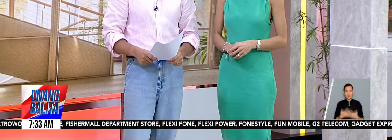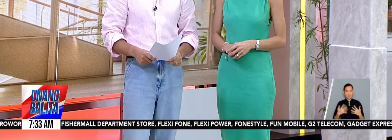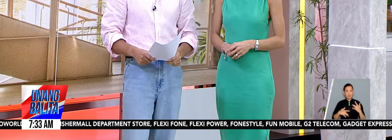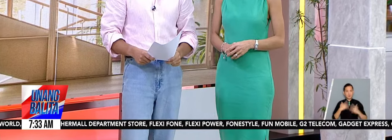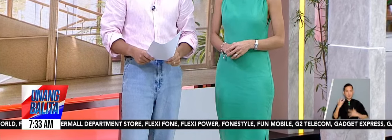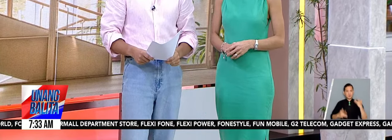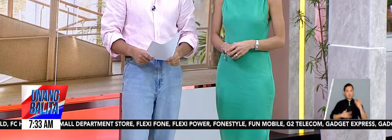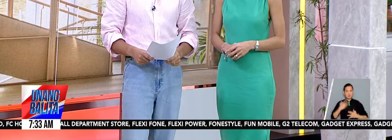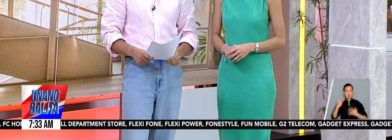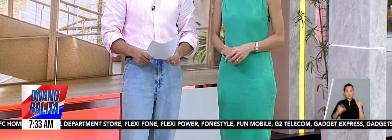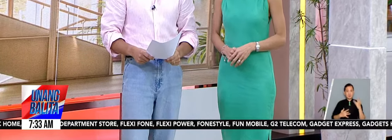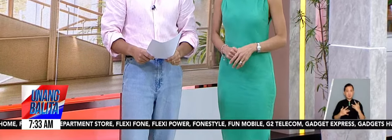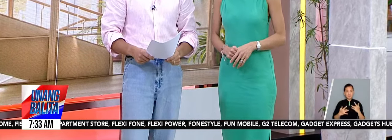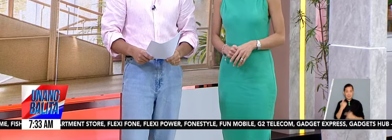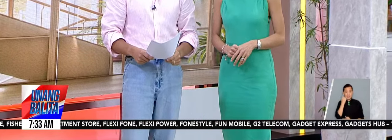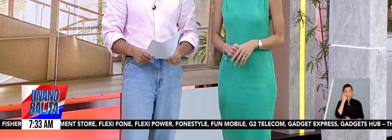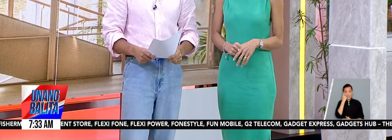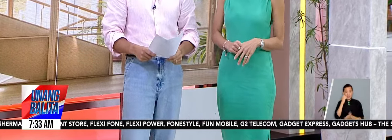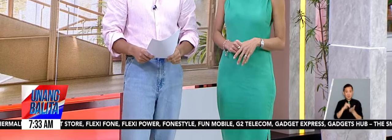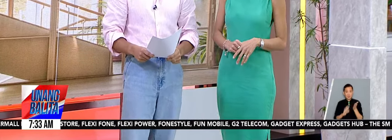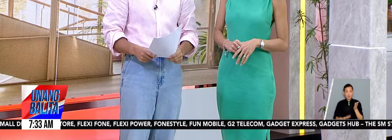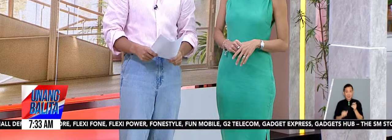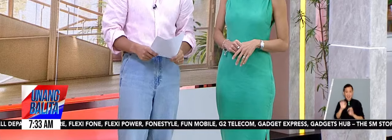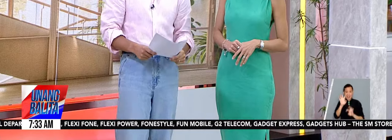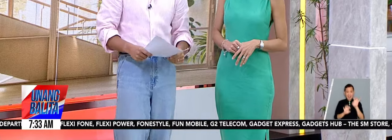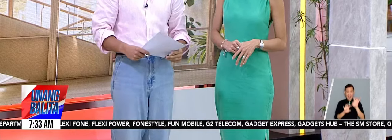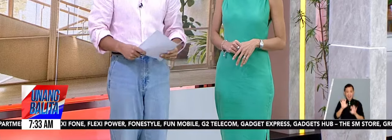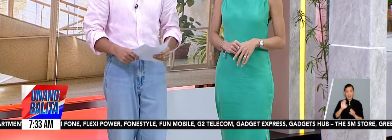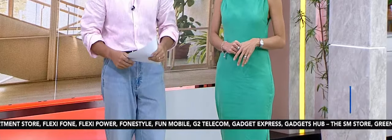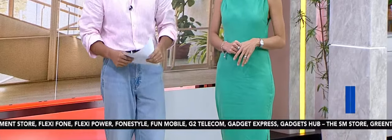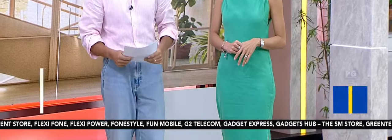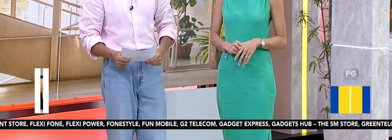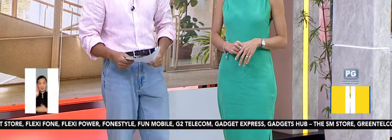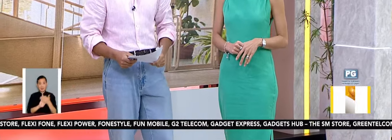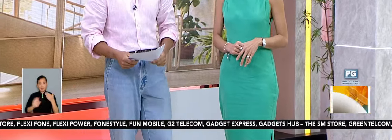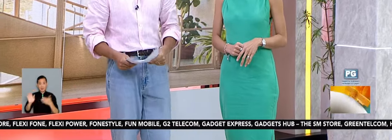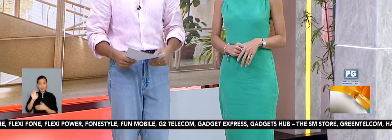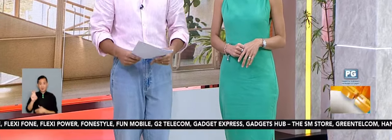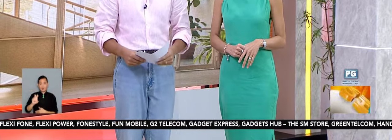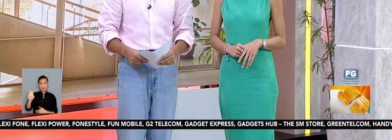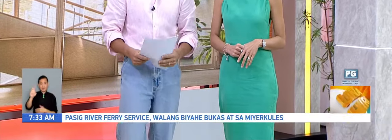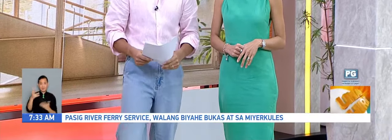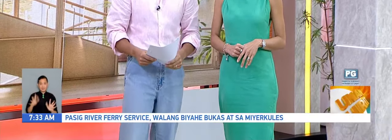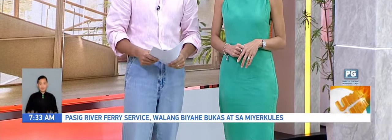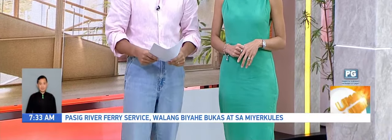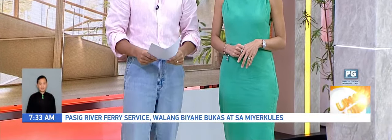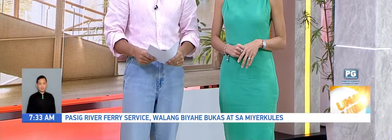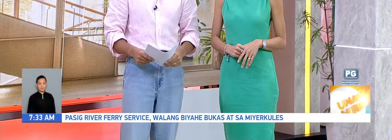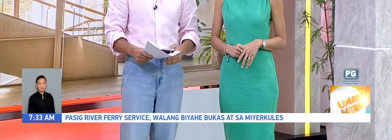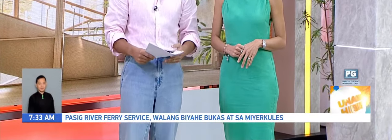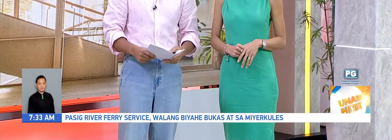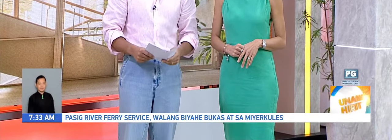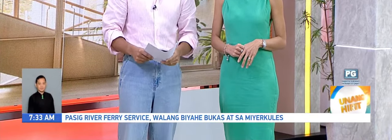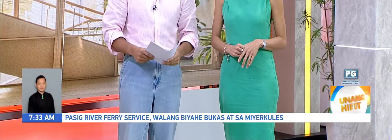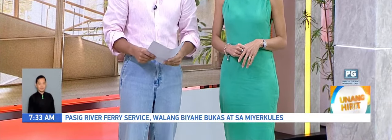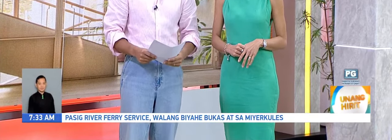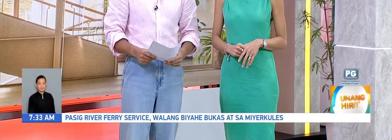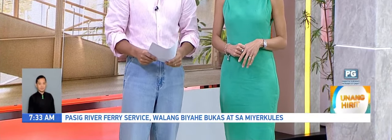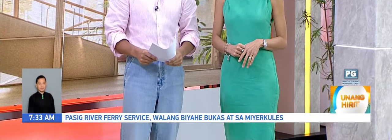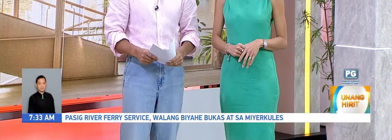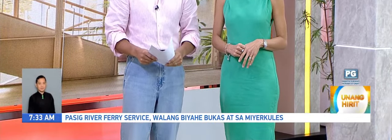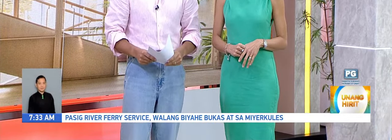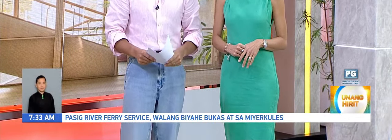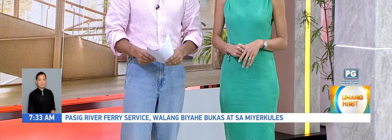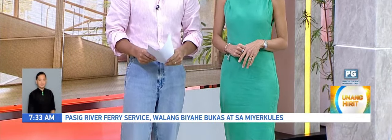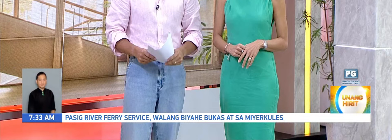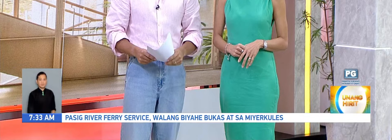sa first stop ng ating UH Campus Tour! Yup, yup, yup! Nagsimula na po ang pinakabagong inaabangan sa unang hirit